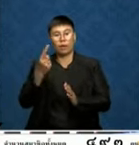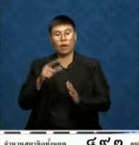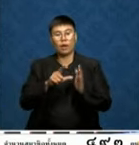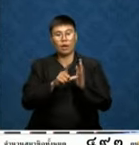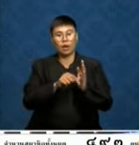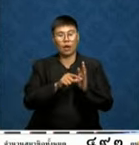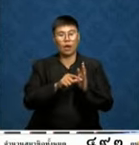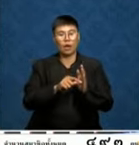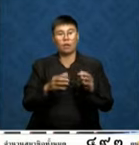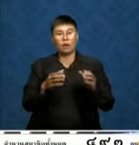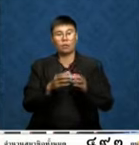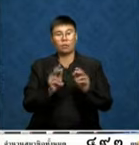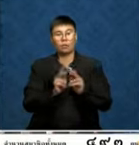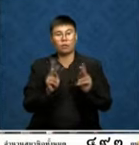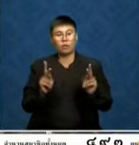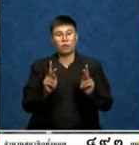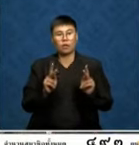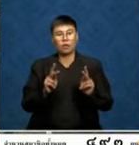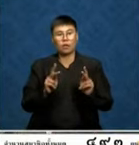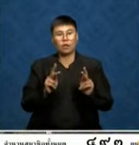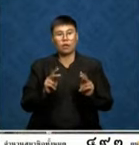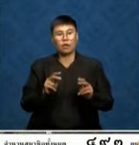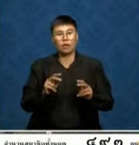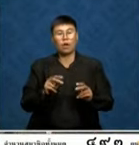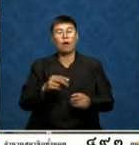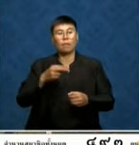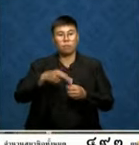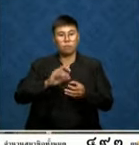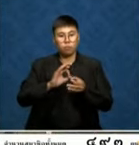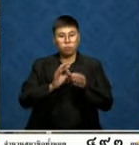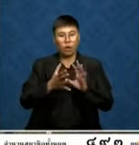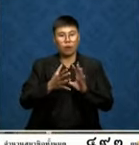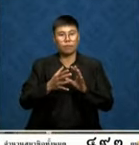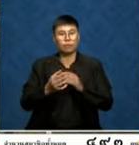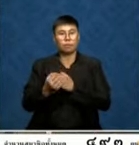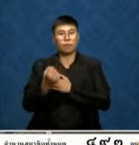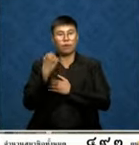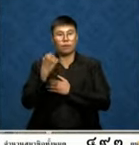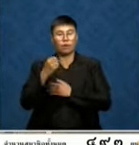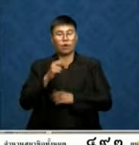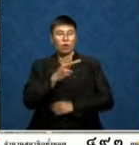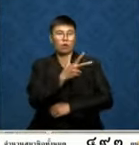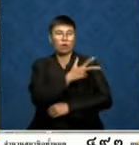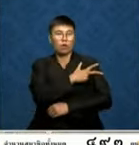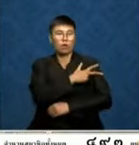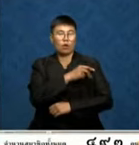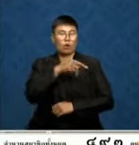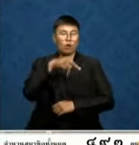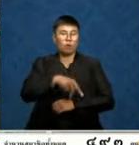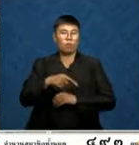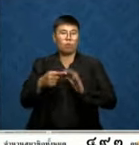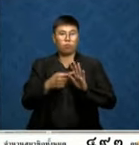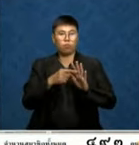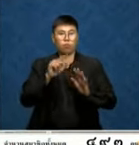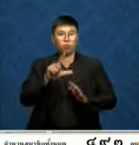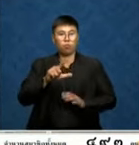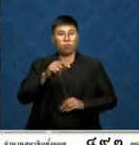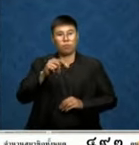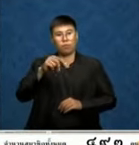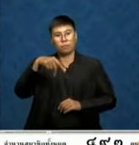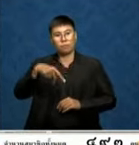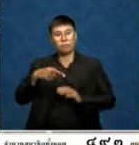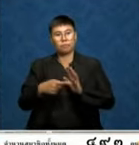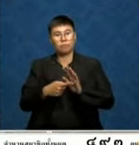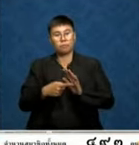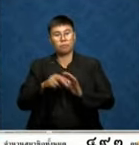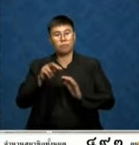ำนักงานคณะกรรมการกำกับกิจการพลังงานดร.ภูนพัฒน์ลีสมบัติไพบูลย์นะครับซึ่งท่านเ